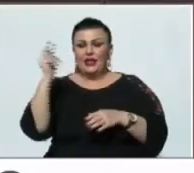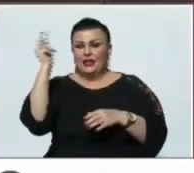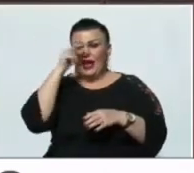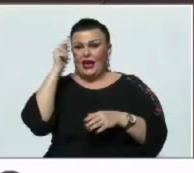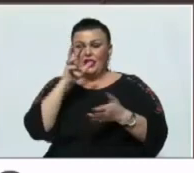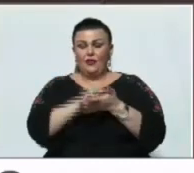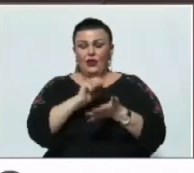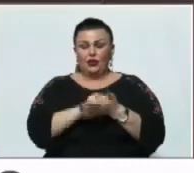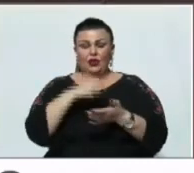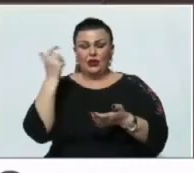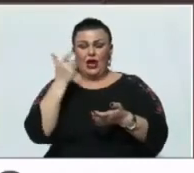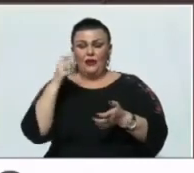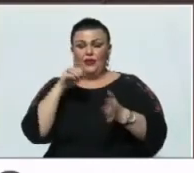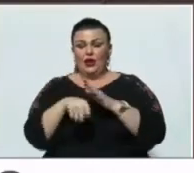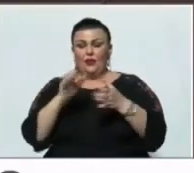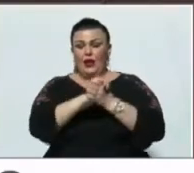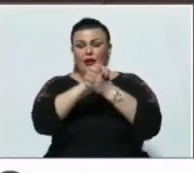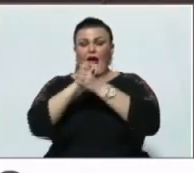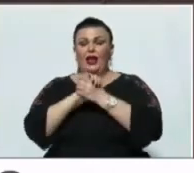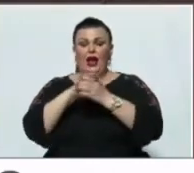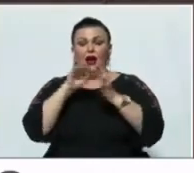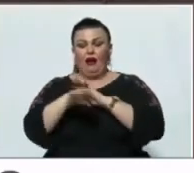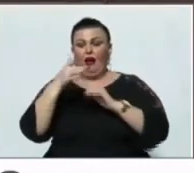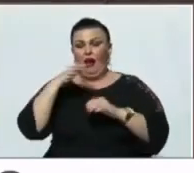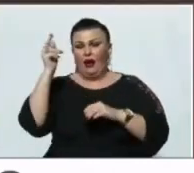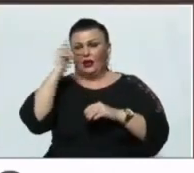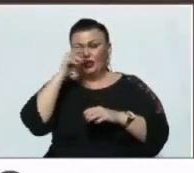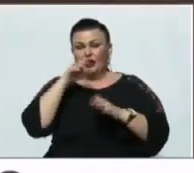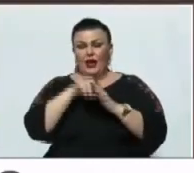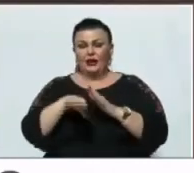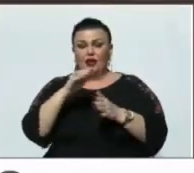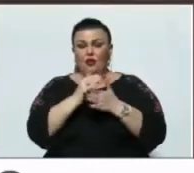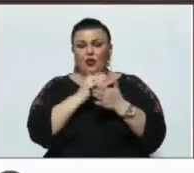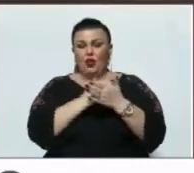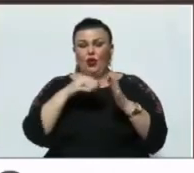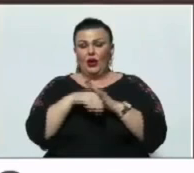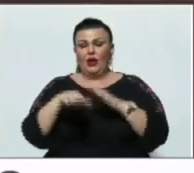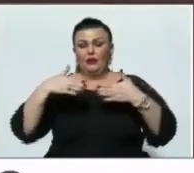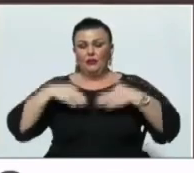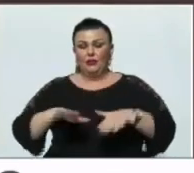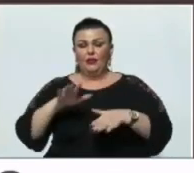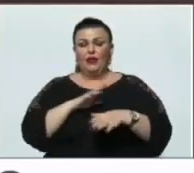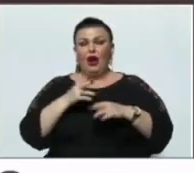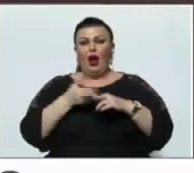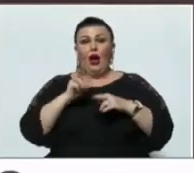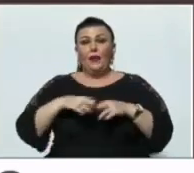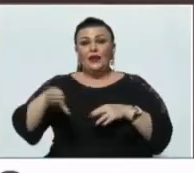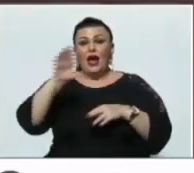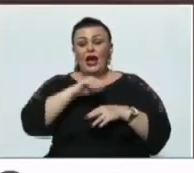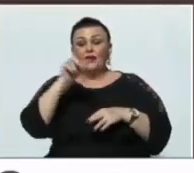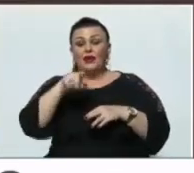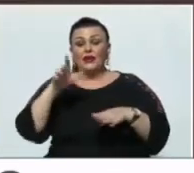təhsil, məşğulluq, sahibkarlıq, beynəlxalq təmsilçilik, xaricdə təhsil sahələrində də proqramları həyata keçirir. Mən bir daha hər birinizi təbrik